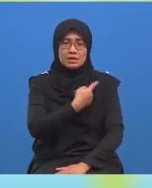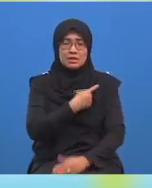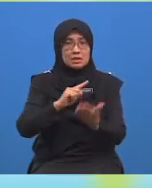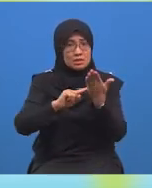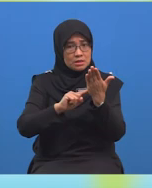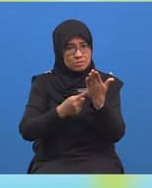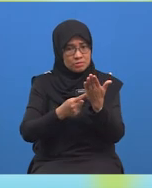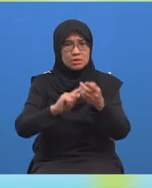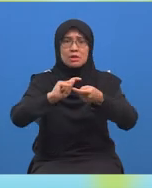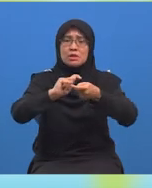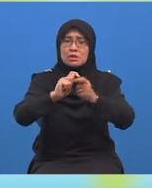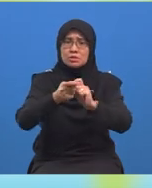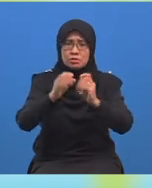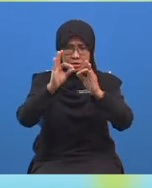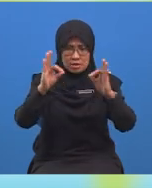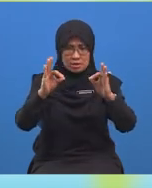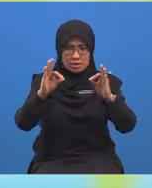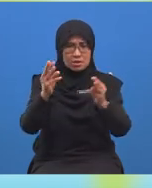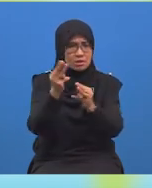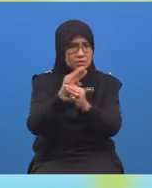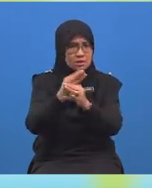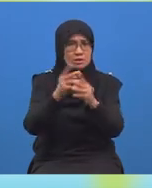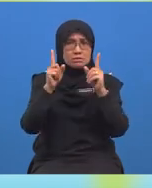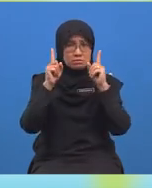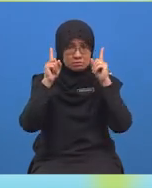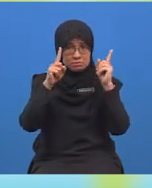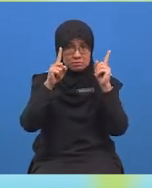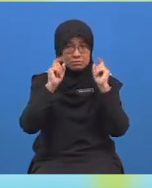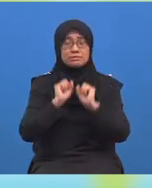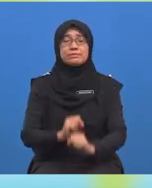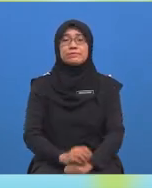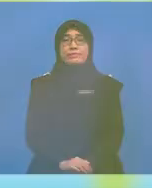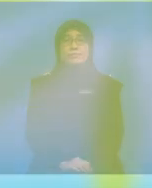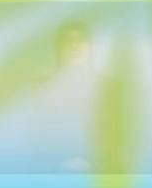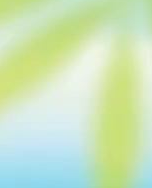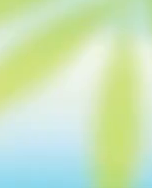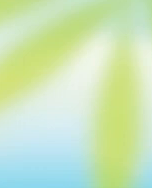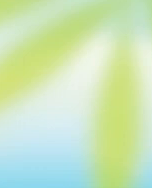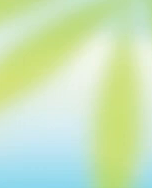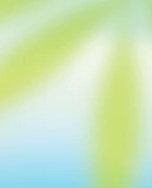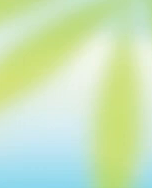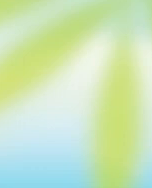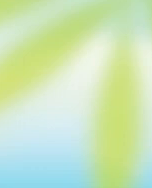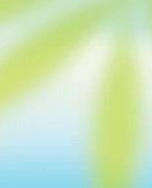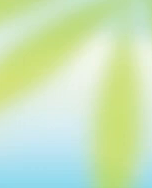Kita mulakan dengan menukarkan ayat matematik tersebut kepada bentuk lazim.